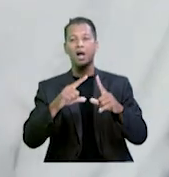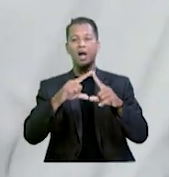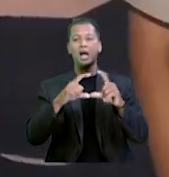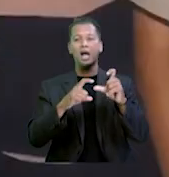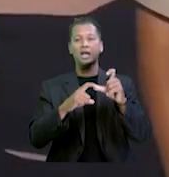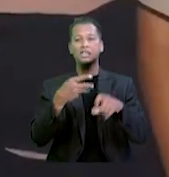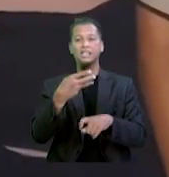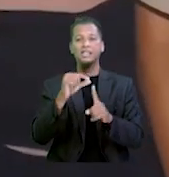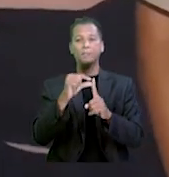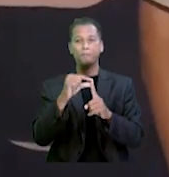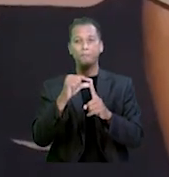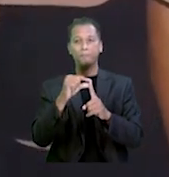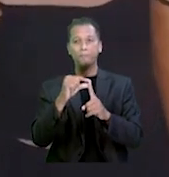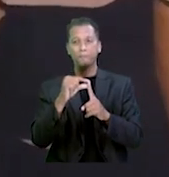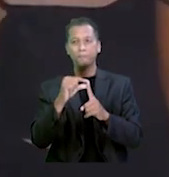Barat